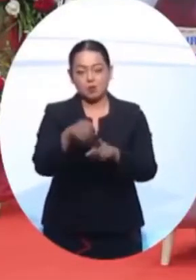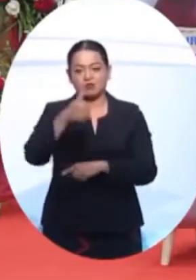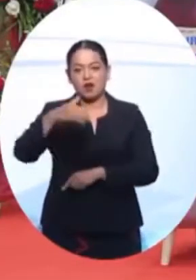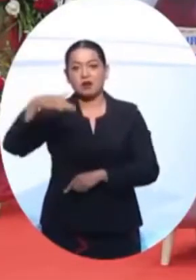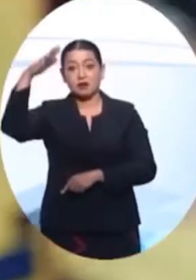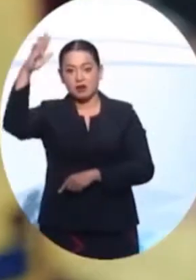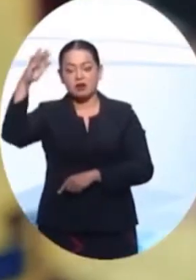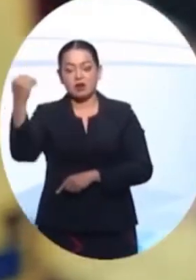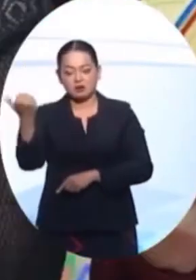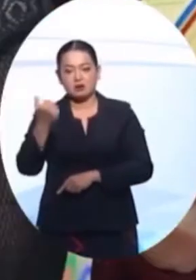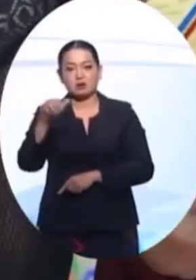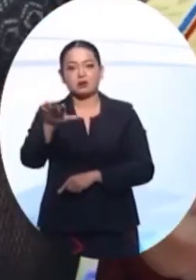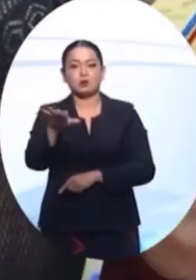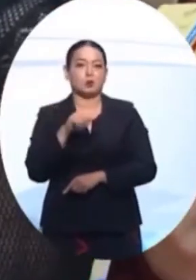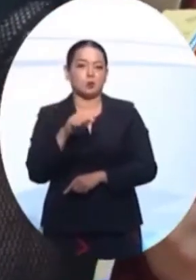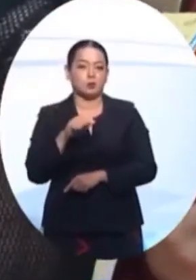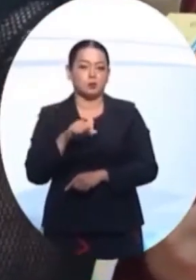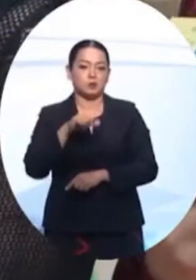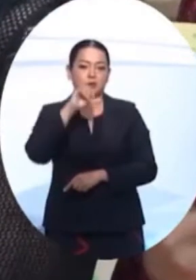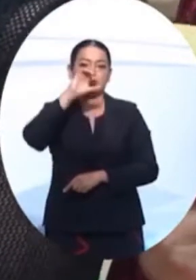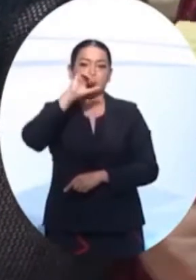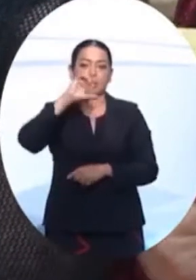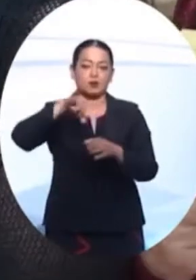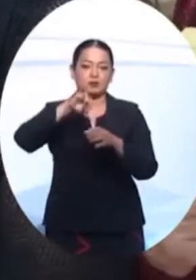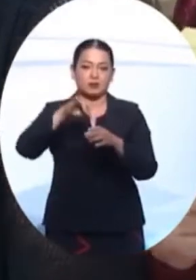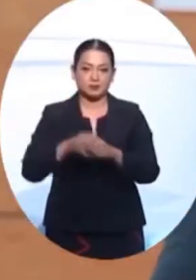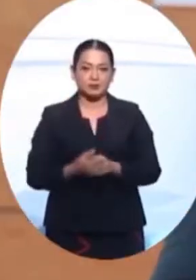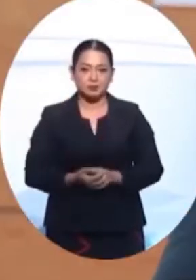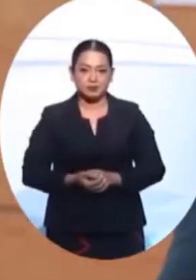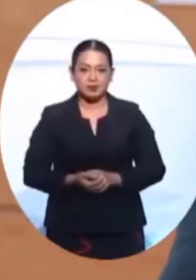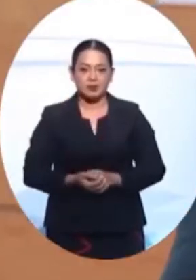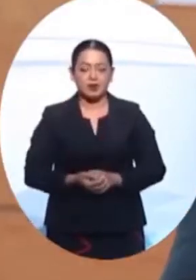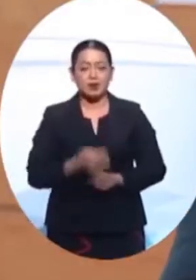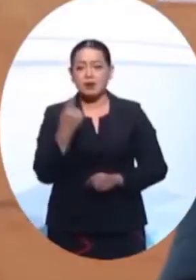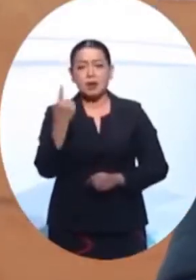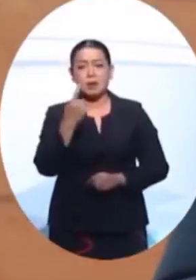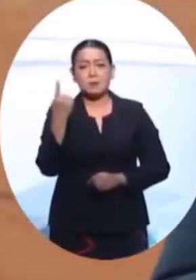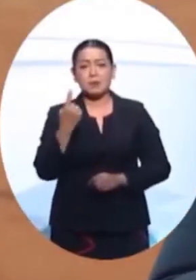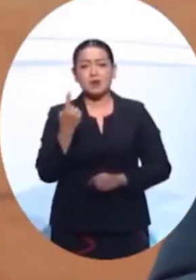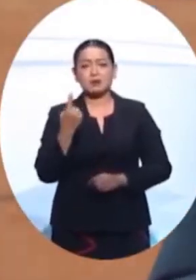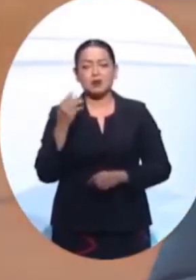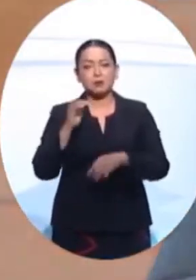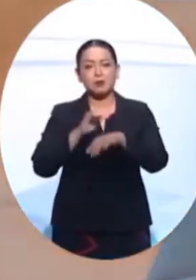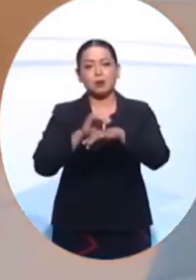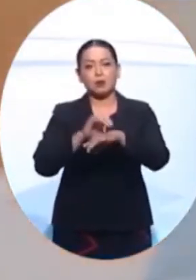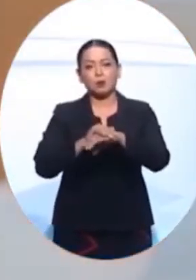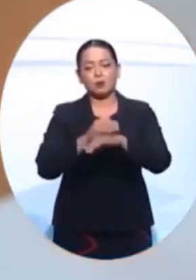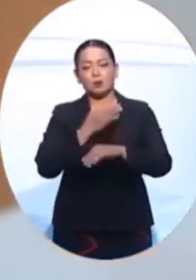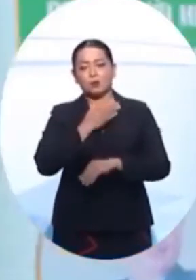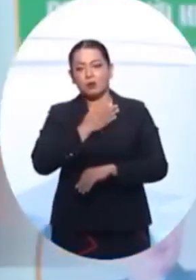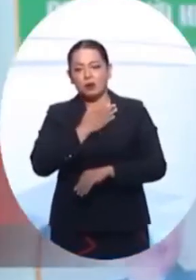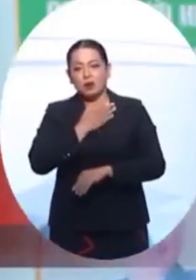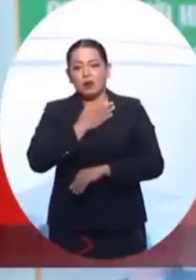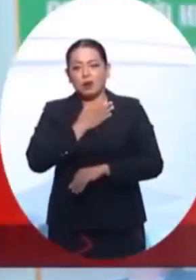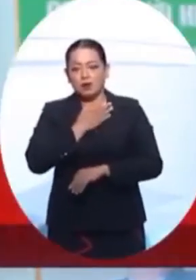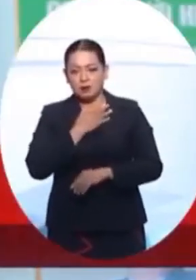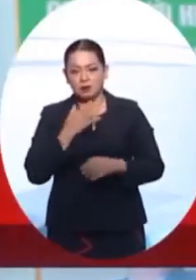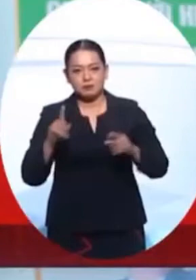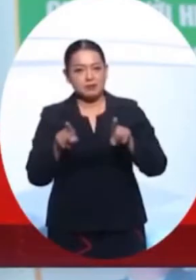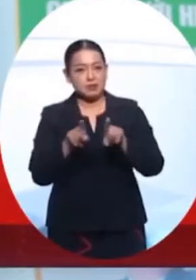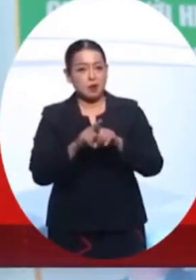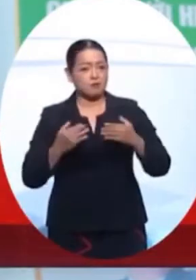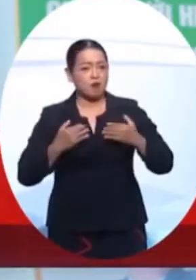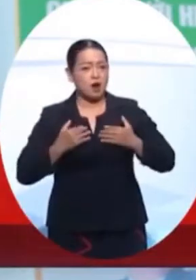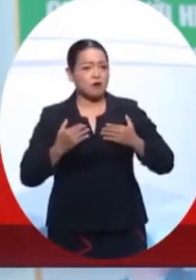cải thiện sức khỏe, so với các sản phẩm thuốc tây y có hiệu quả hơn và giúp người bệnh tiết kiệm đến 50% chi phí. Qua nghiên